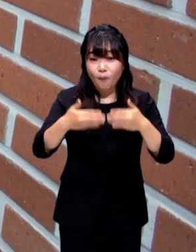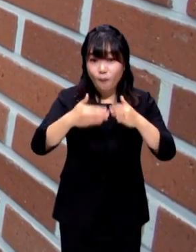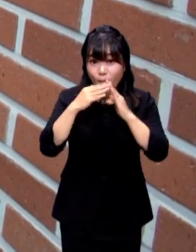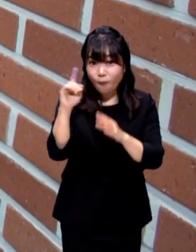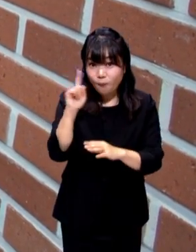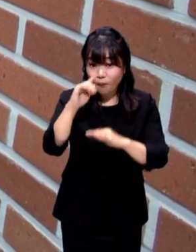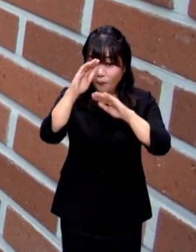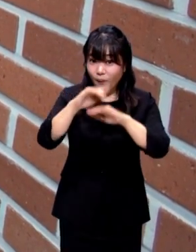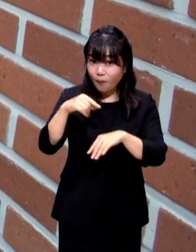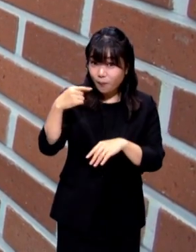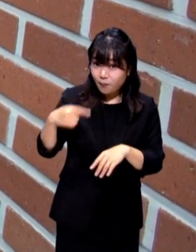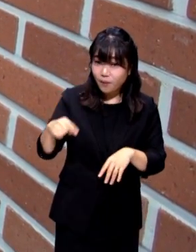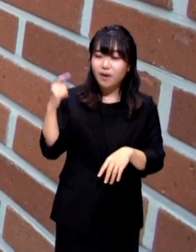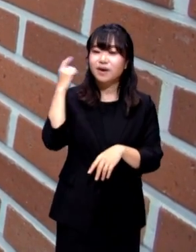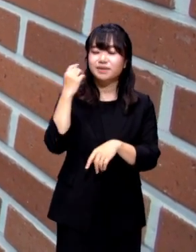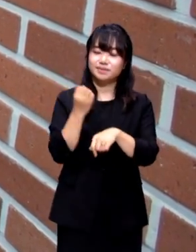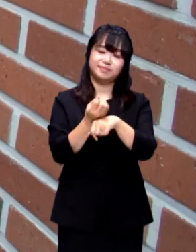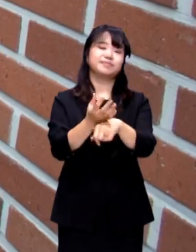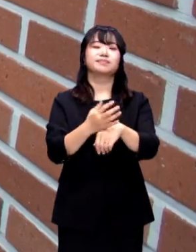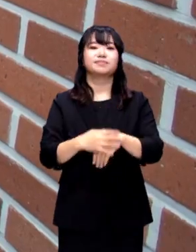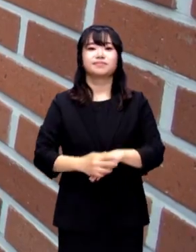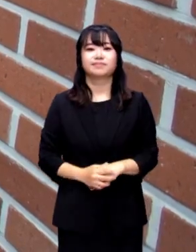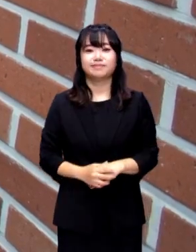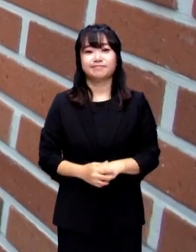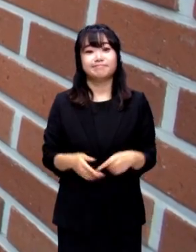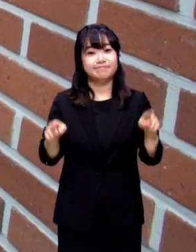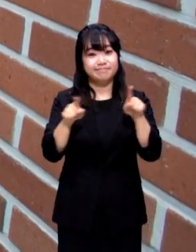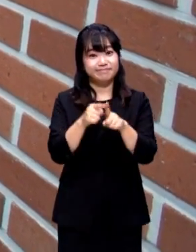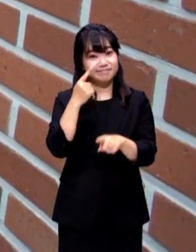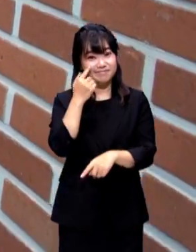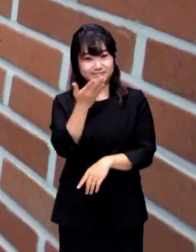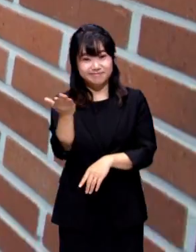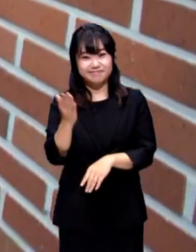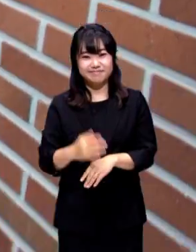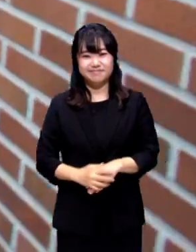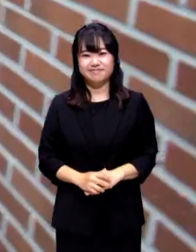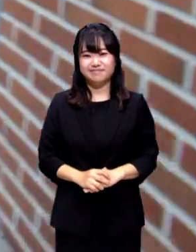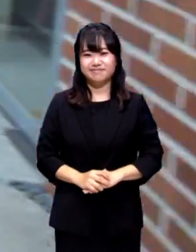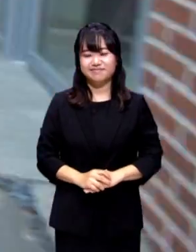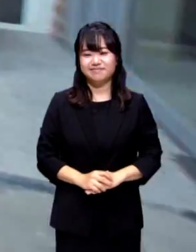어떤 교육 내용을 담고 있는지 취재했습니다. 함께 따라가 보실까요?